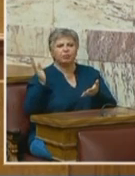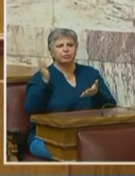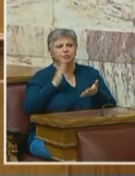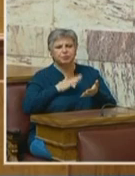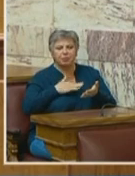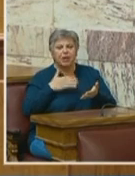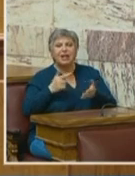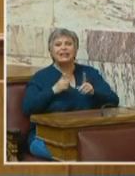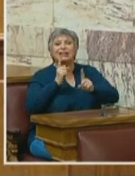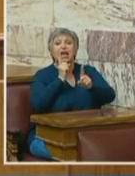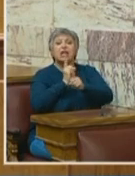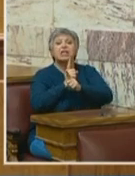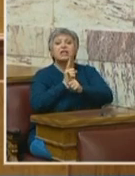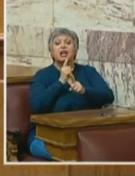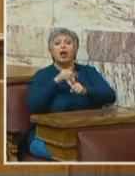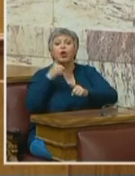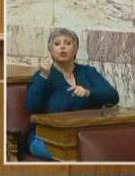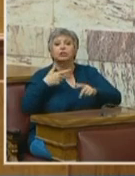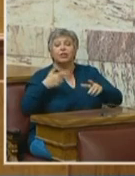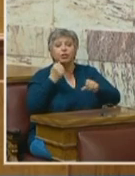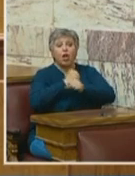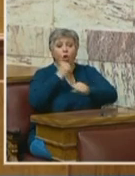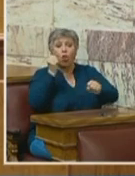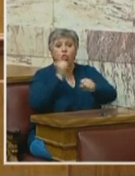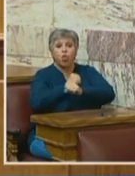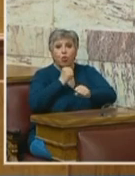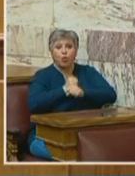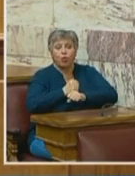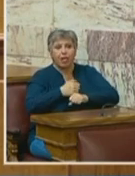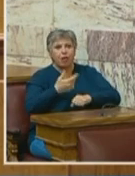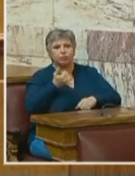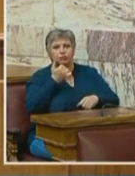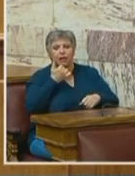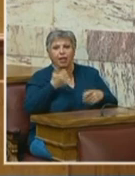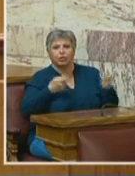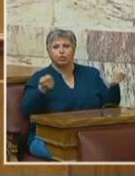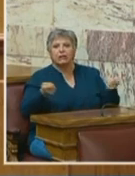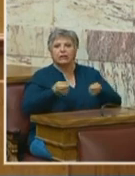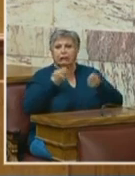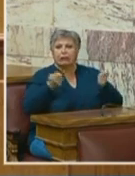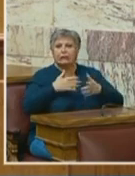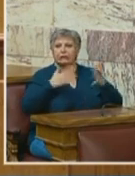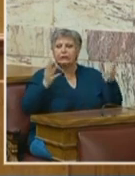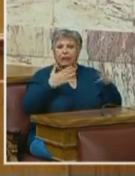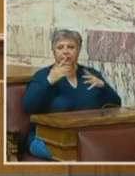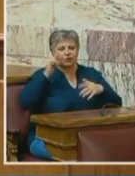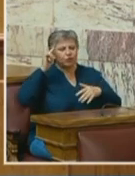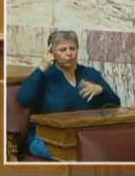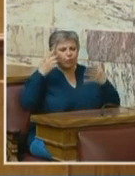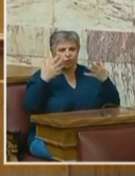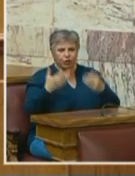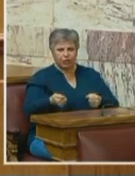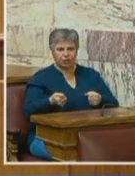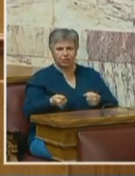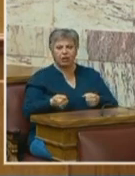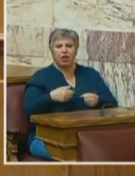απιστίας, κάνατε λάστιχο την αρμοδιότητα της Επιτροπής. Ενώ στη Βουλή ΣΥΡΙΖΑΝΕΛ την